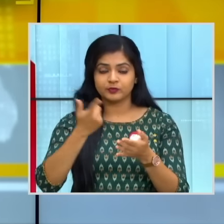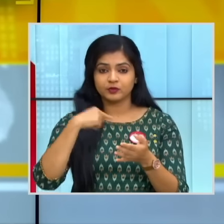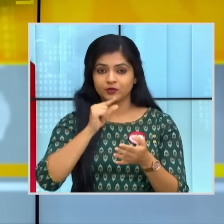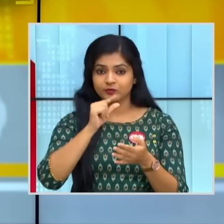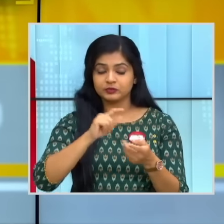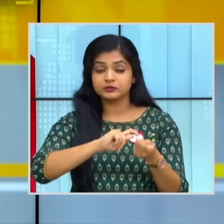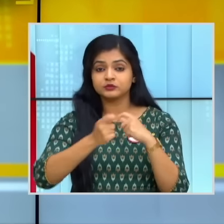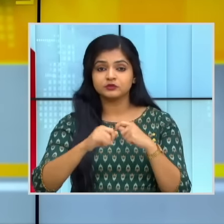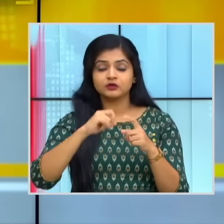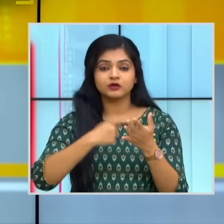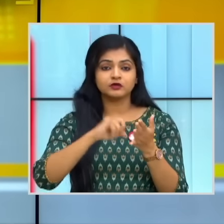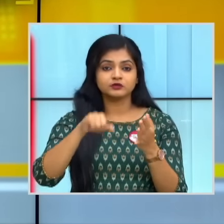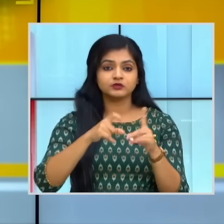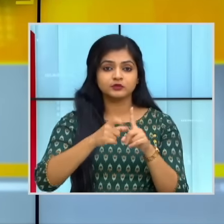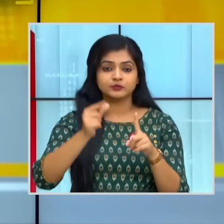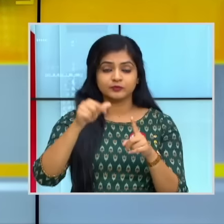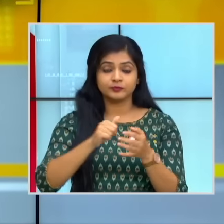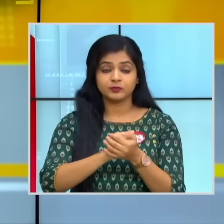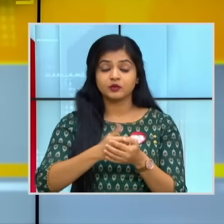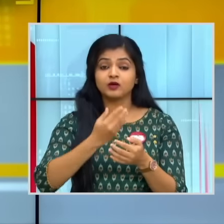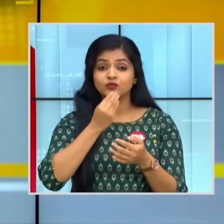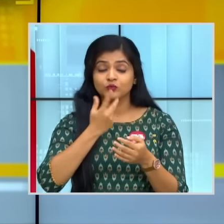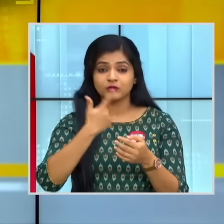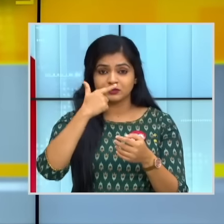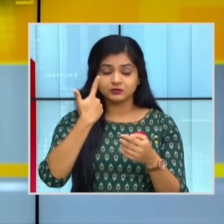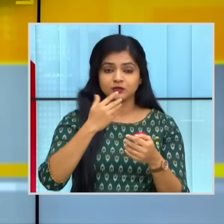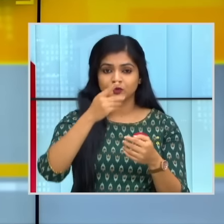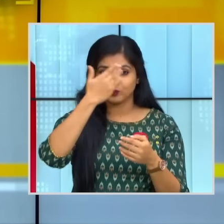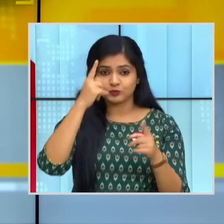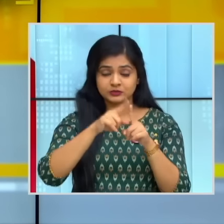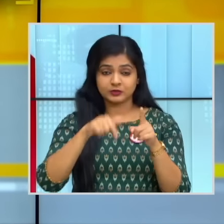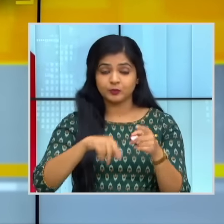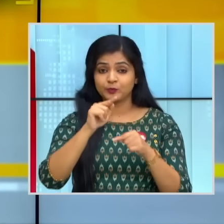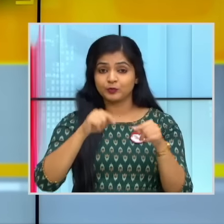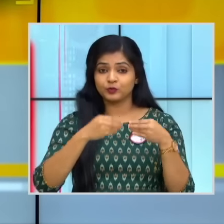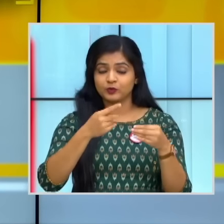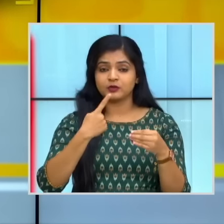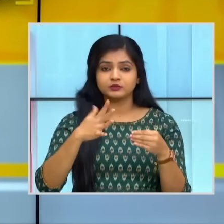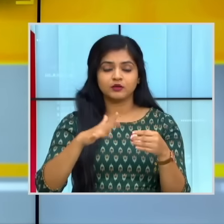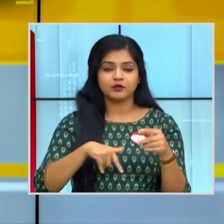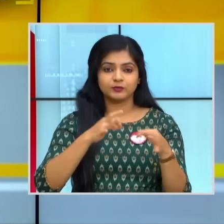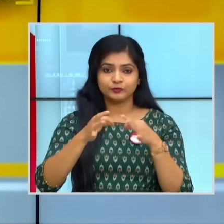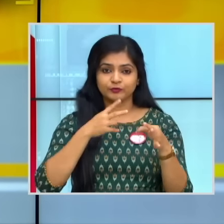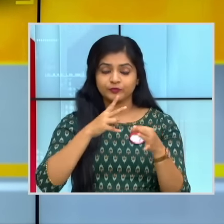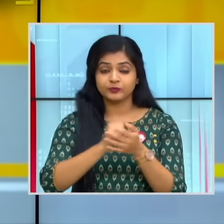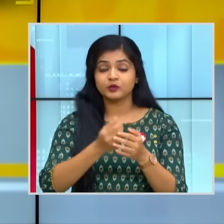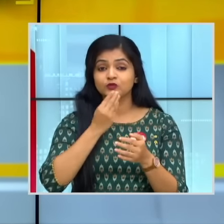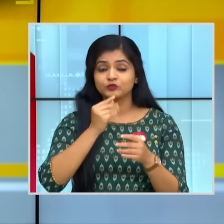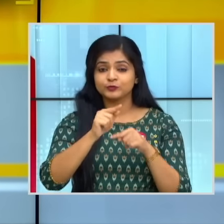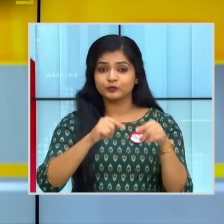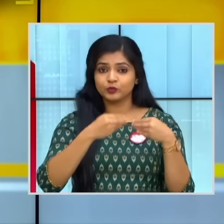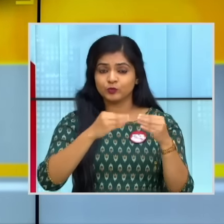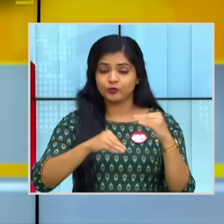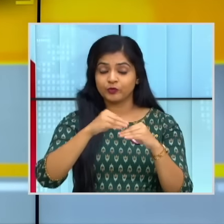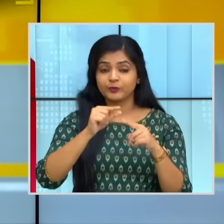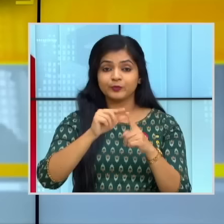ലാലു പ്രസാദ് യാദവ്. സംവരണം മതത്തിന്റെ അടിസ്ഥാനത്തിലല്ലെന്ന വിശദീകരണം. മുസ്ലിം സംവരണവുമായി ബന്ധപ്പെട്ട് പ്രധാനമന്ത്രി നരേന്ദ്രമോദി നടത്തിയ